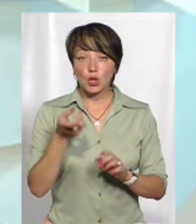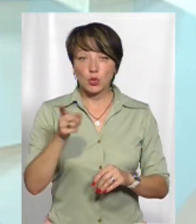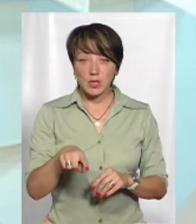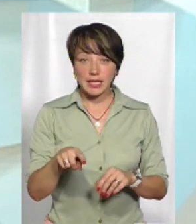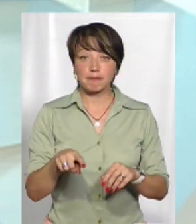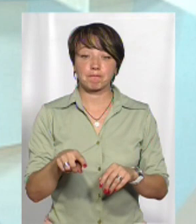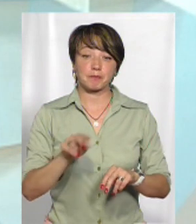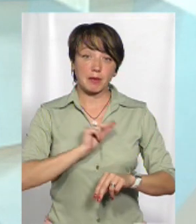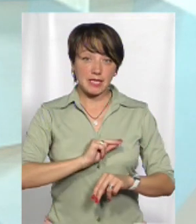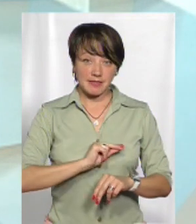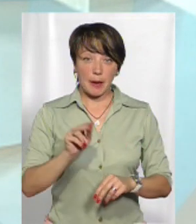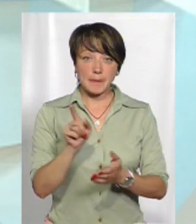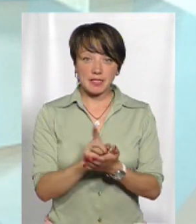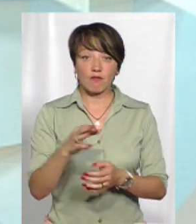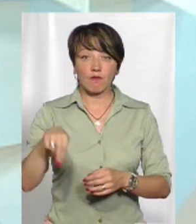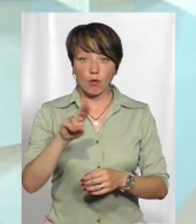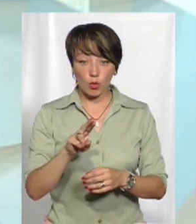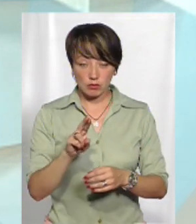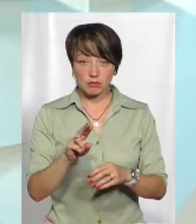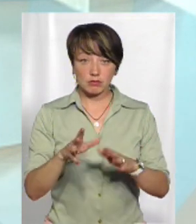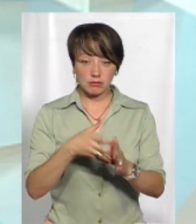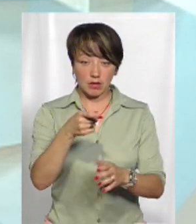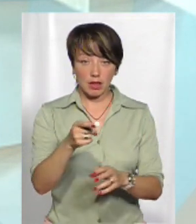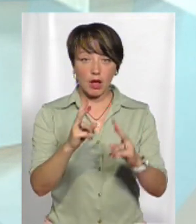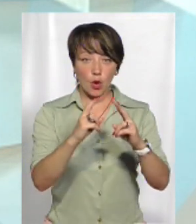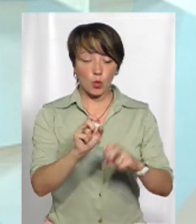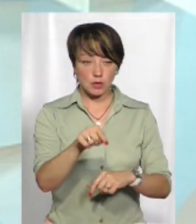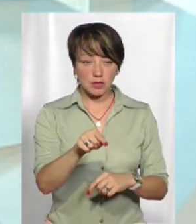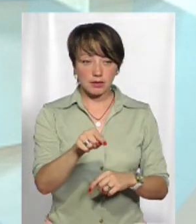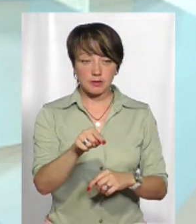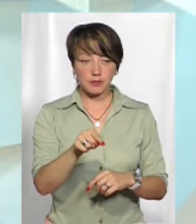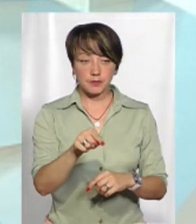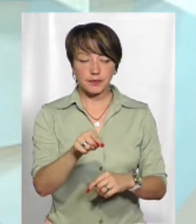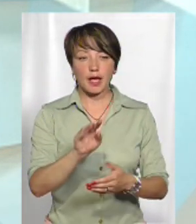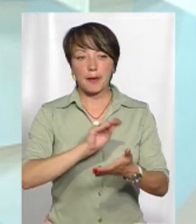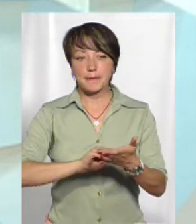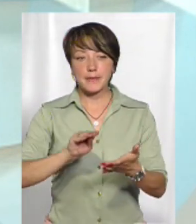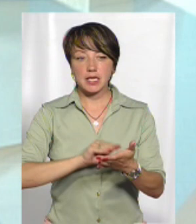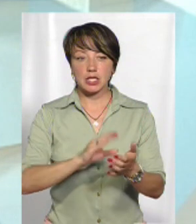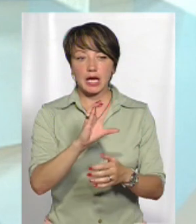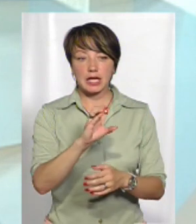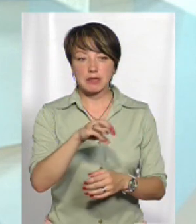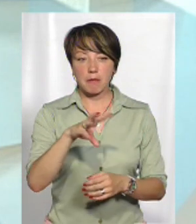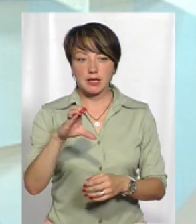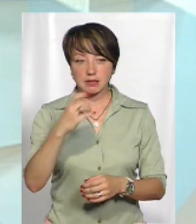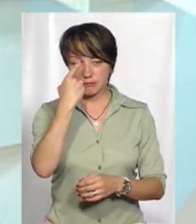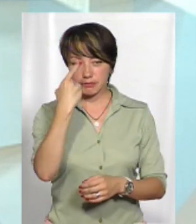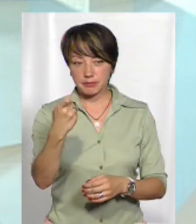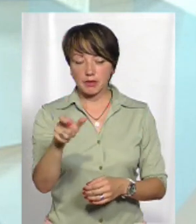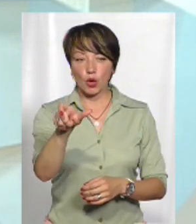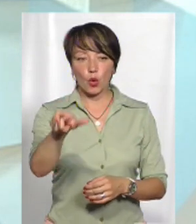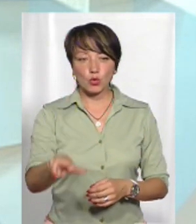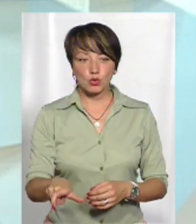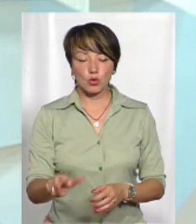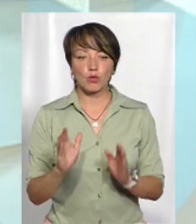тоді спеціаліст, до якого попадає це звернення на розгляд, він пише смс-повідомлення особі,